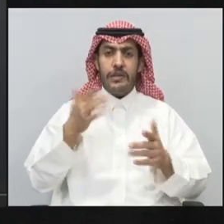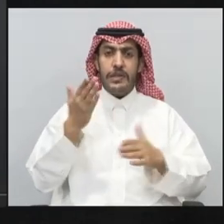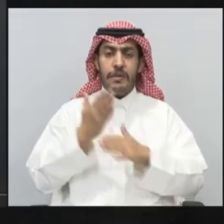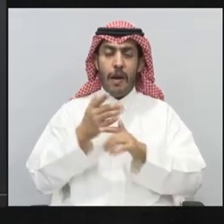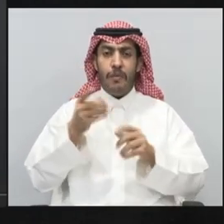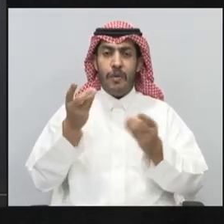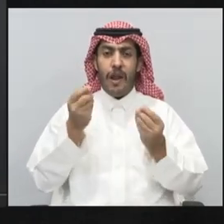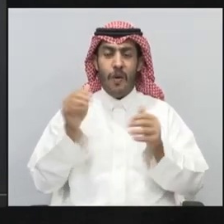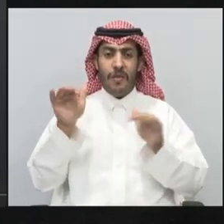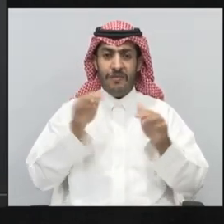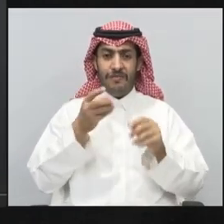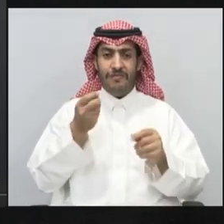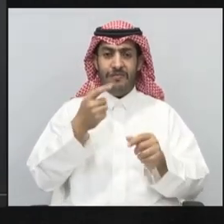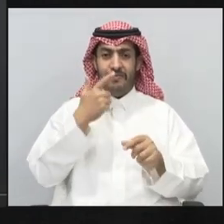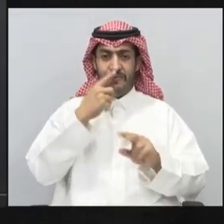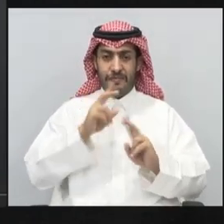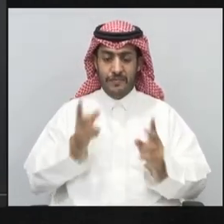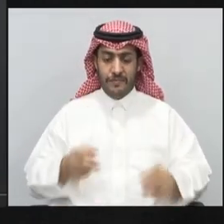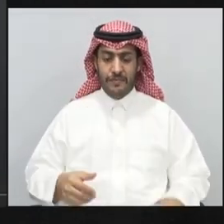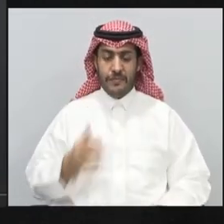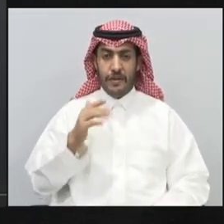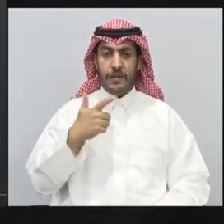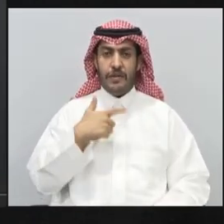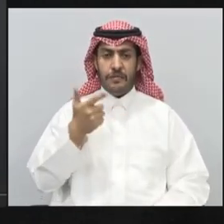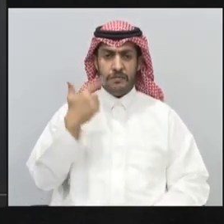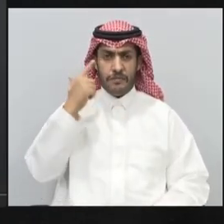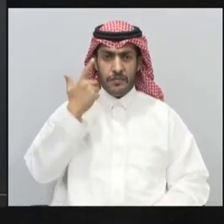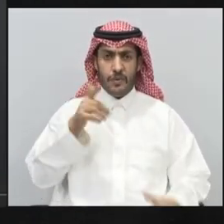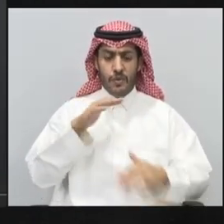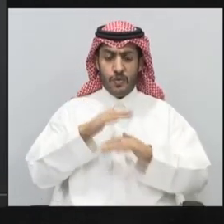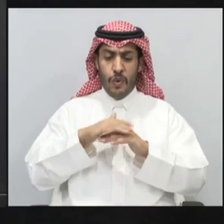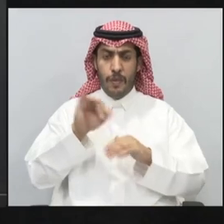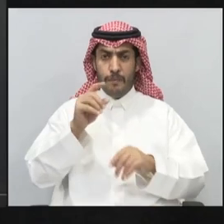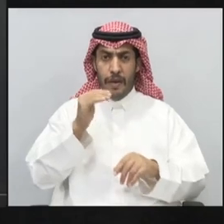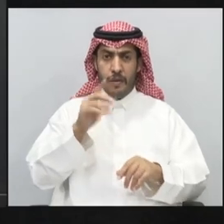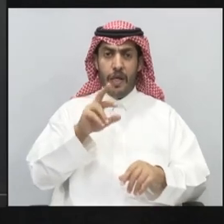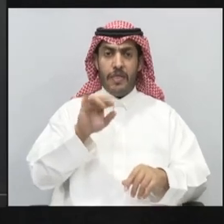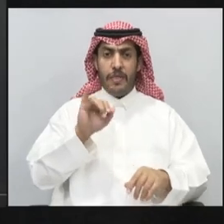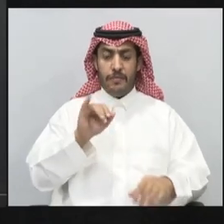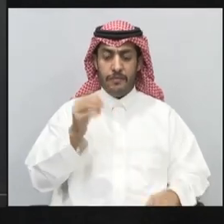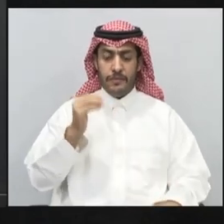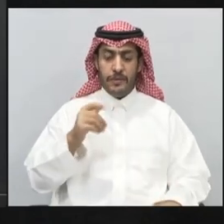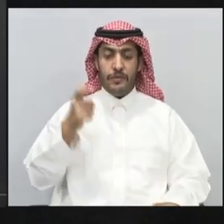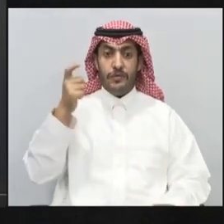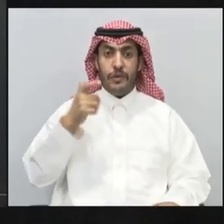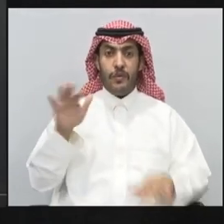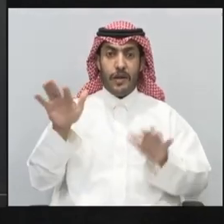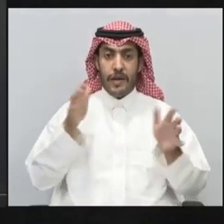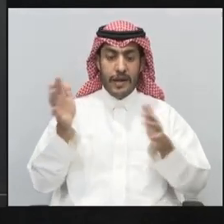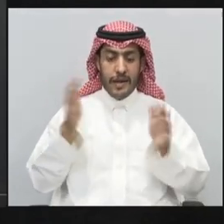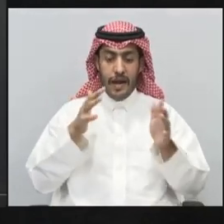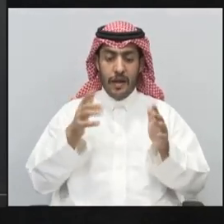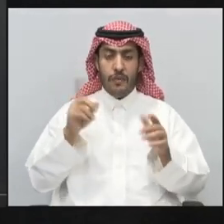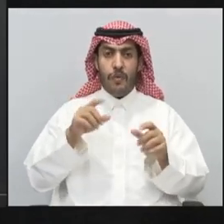يعد الضجيج سببا من اسباب التلوث هل هذا بامكانك ان تصيغه في اسلوب المدح او اسلوب الدم كذلك هنا الشمس والرياح